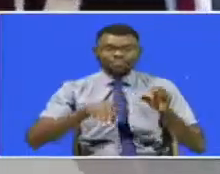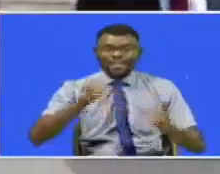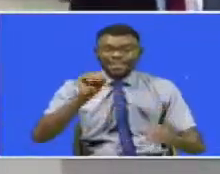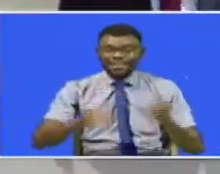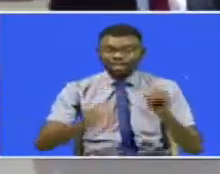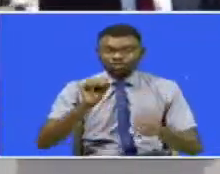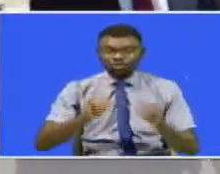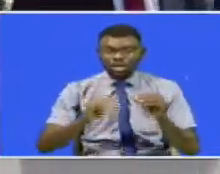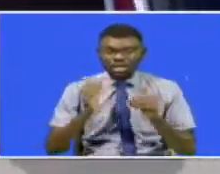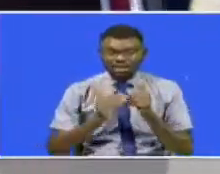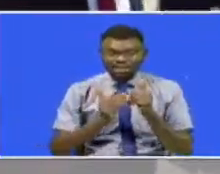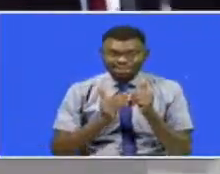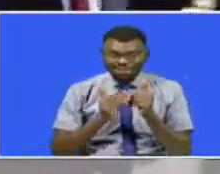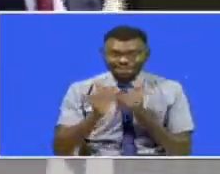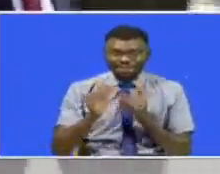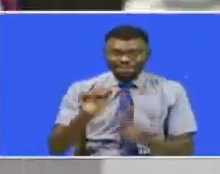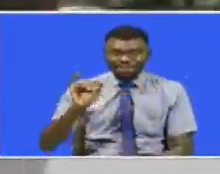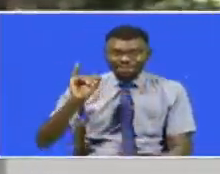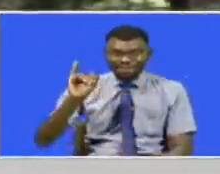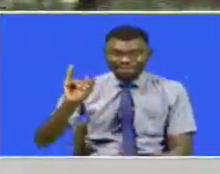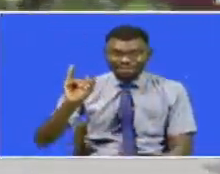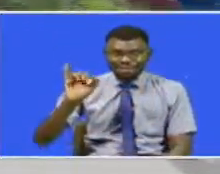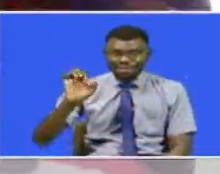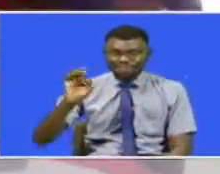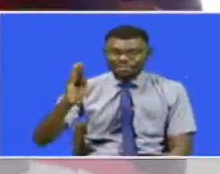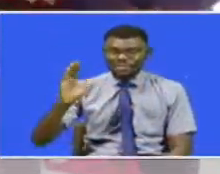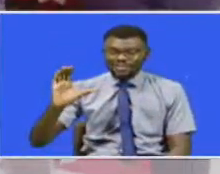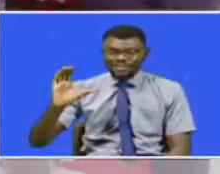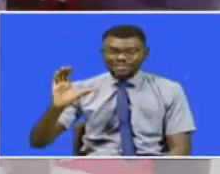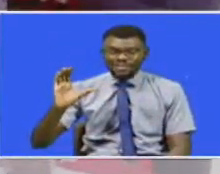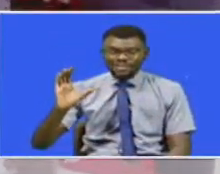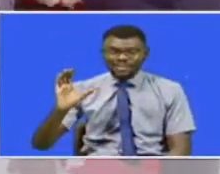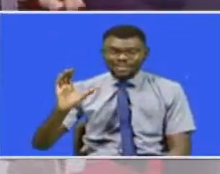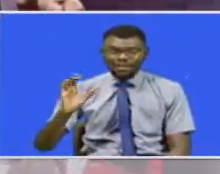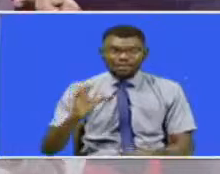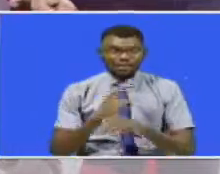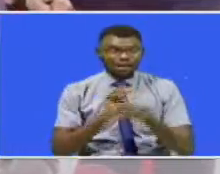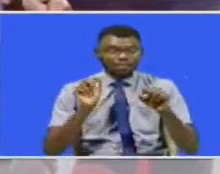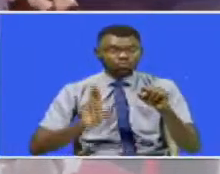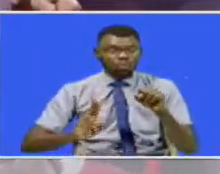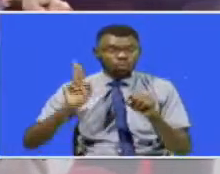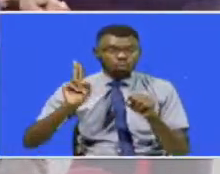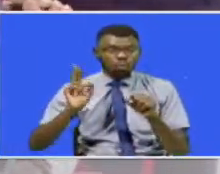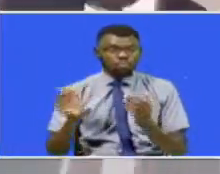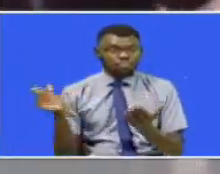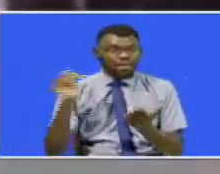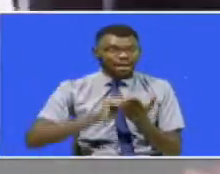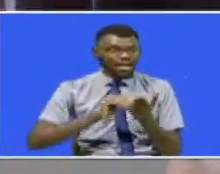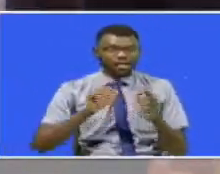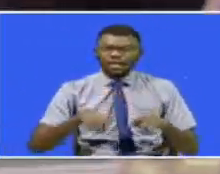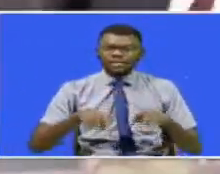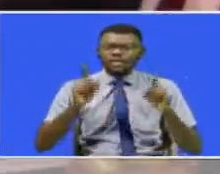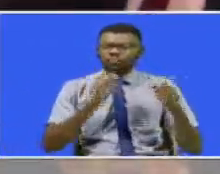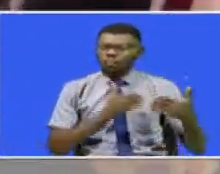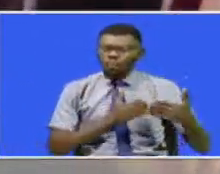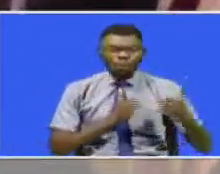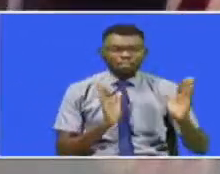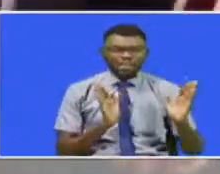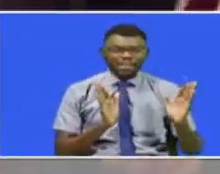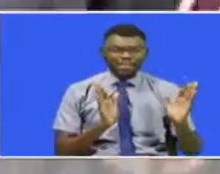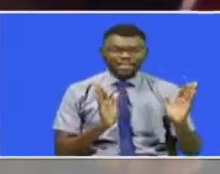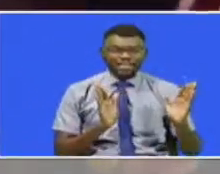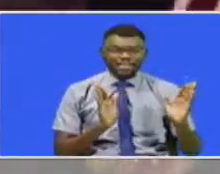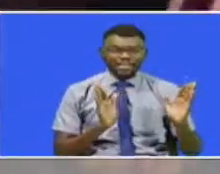uchaguzi kupulizwa na tume ya kusimamia uchaguzi na mipaka IEBC, na Rais Uhuru Kenyatta kwa mara nyingine tena alijitokeza wazi